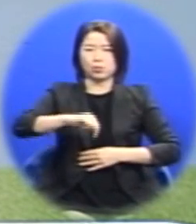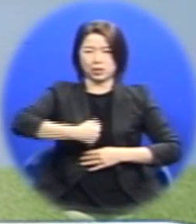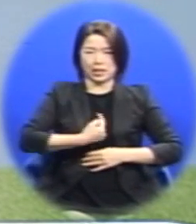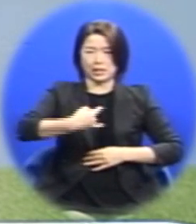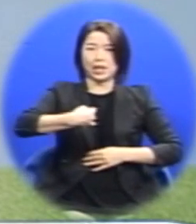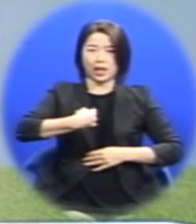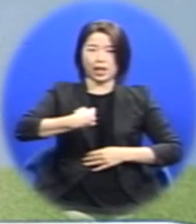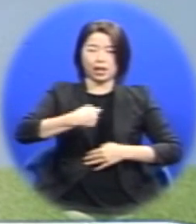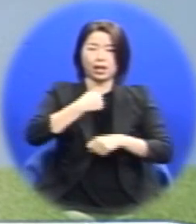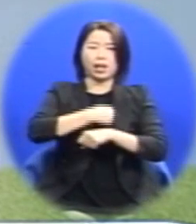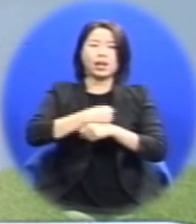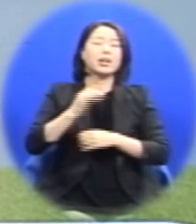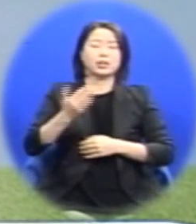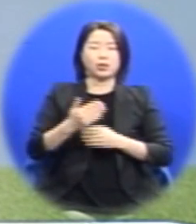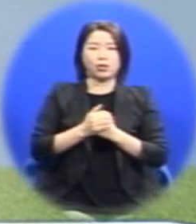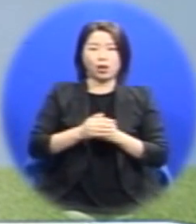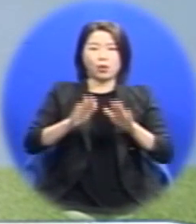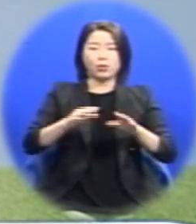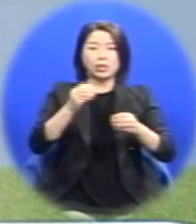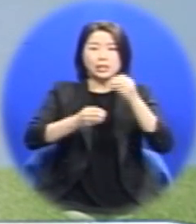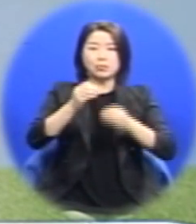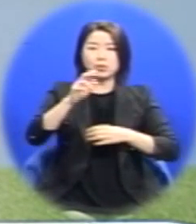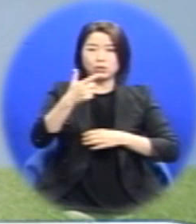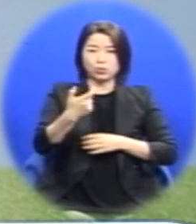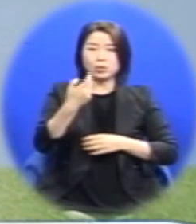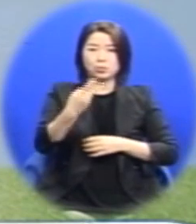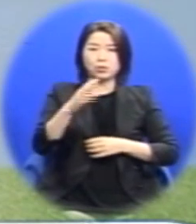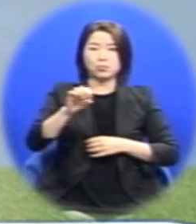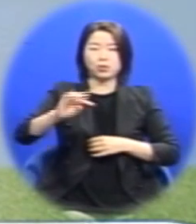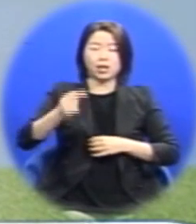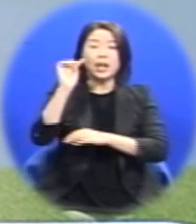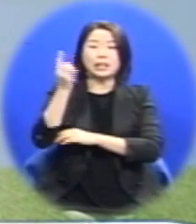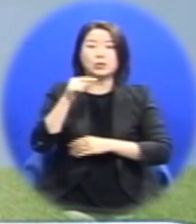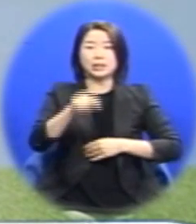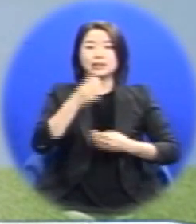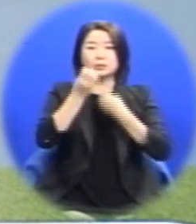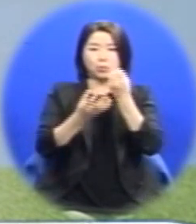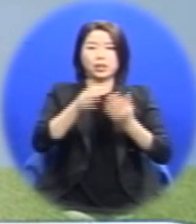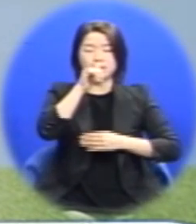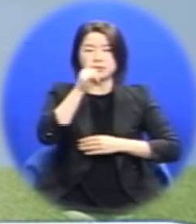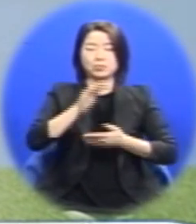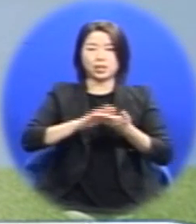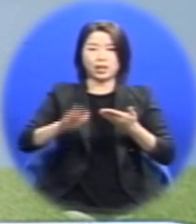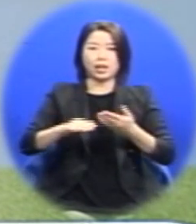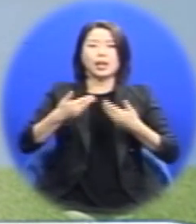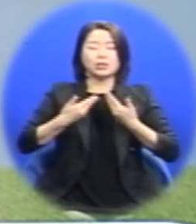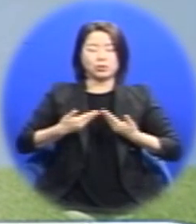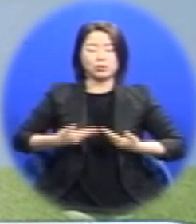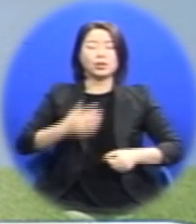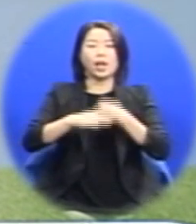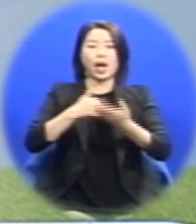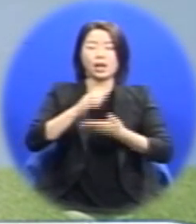해야 하는 겁니다. 오늘 시편 62편에 다윗이 그 고백을 합니다. 잠잠히